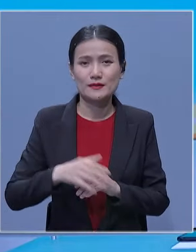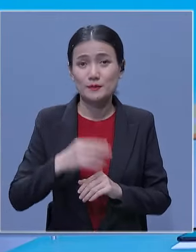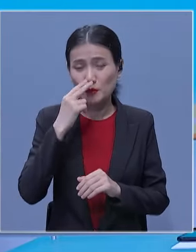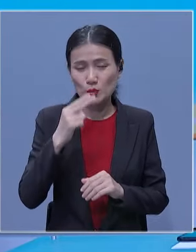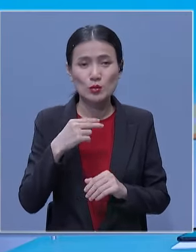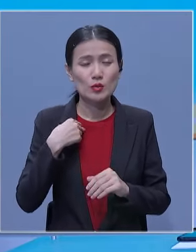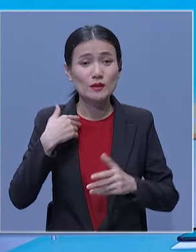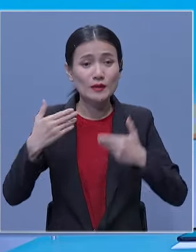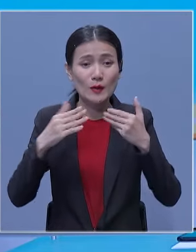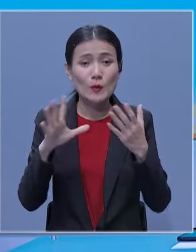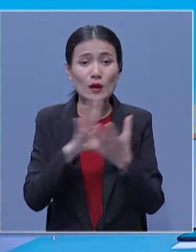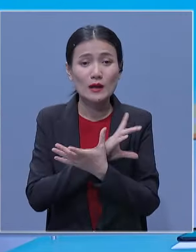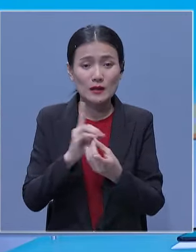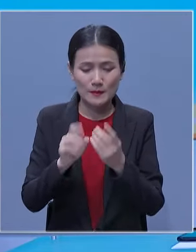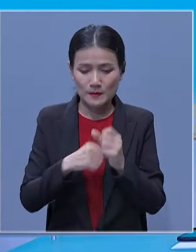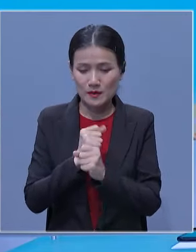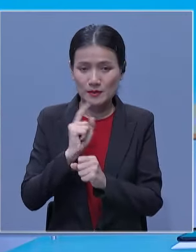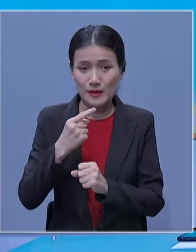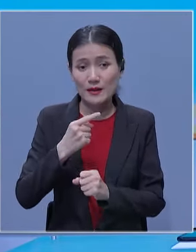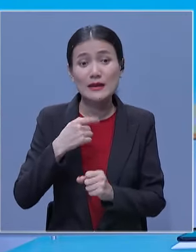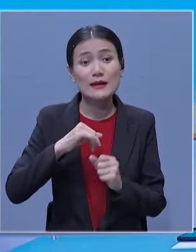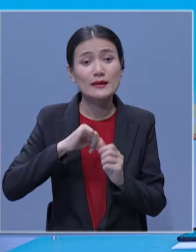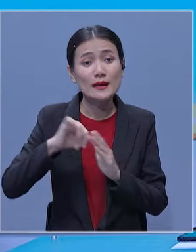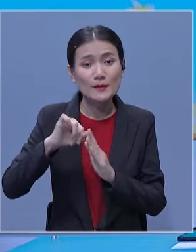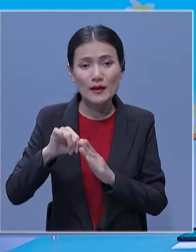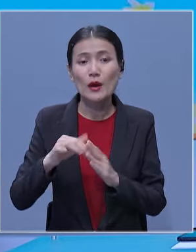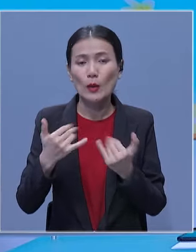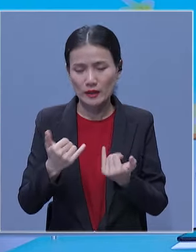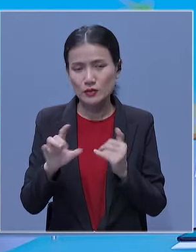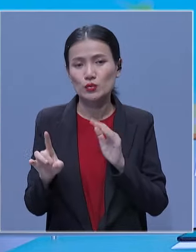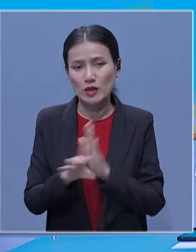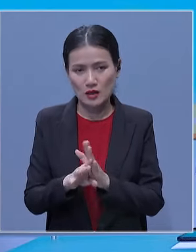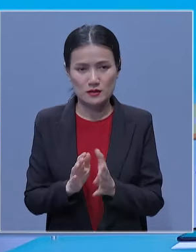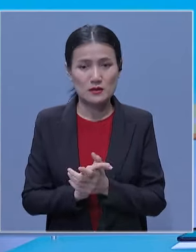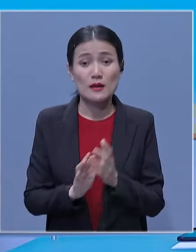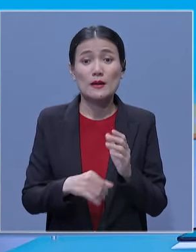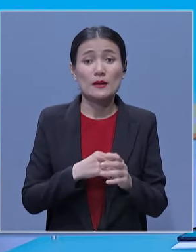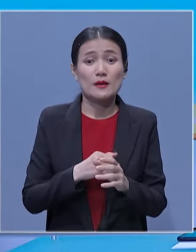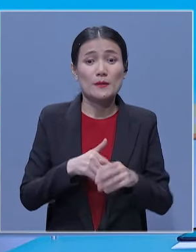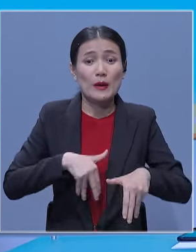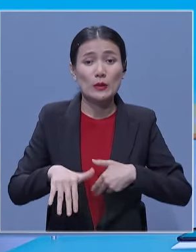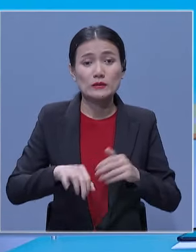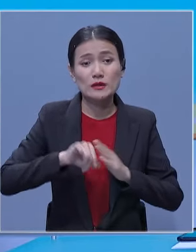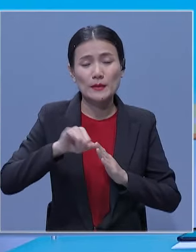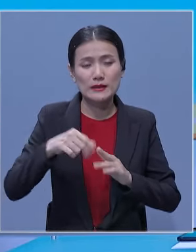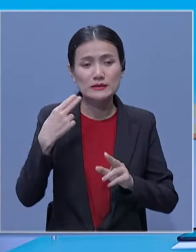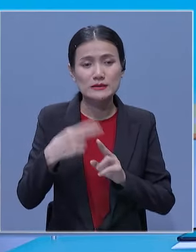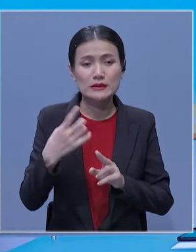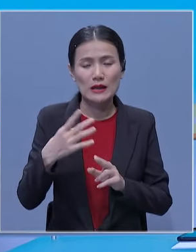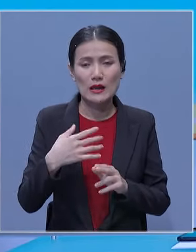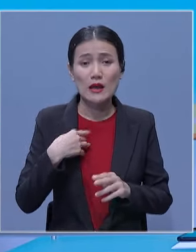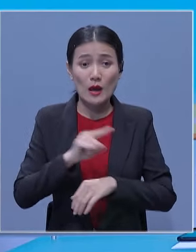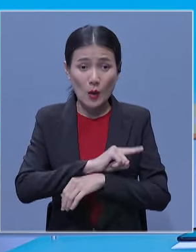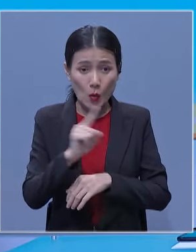ป่าเวณีปีใหม่เมืองวันนี้ก็วันสุดท้ายแล้วนะคะซึ่งวันนี้เนี่ยเชียงใหม่เขาเรียกกันว่าชาวเชียงใหม่เรียกว่าวันพญาวัน